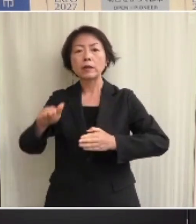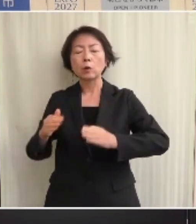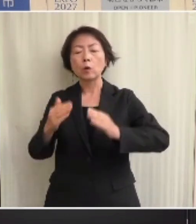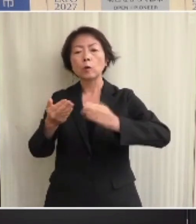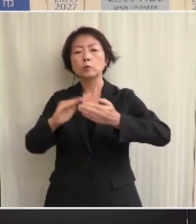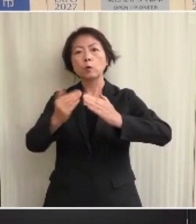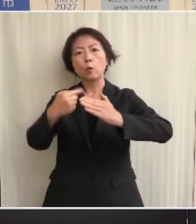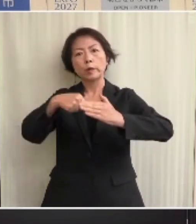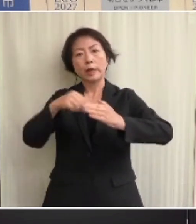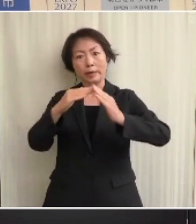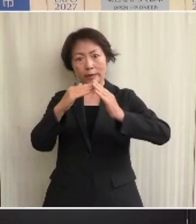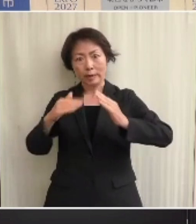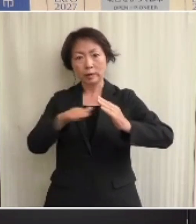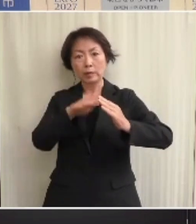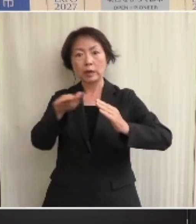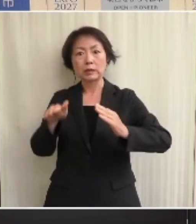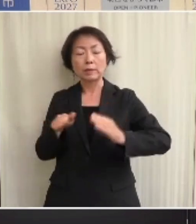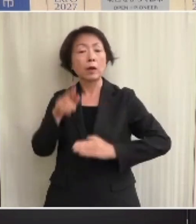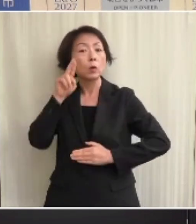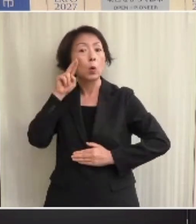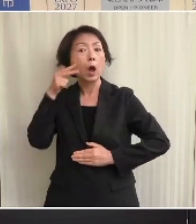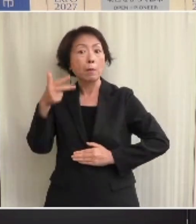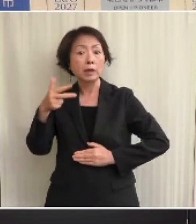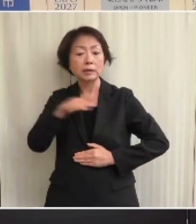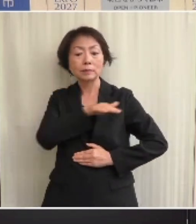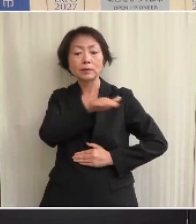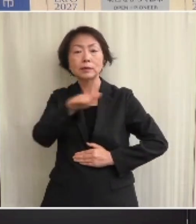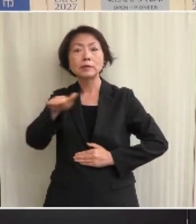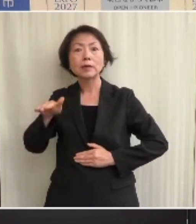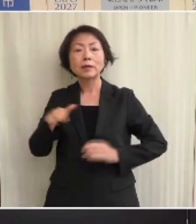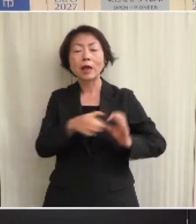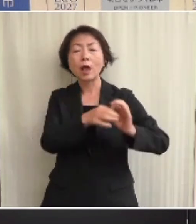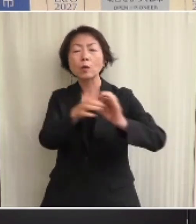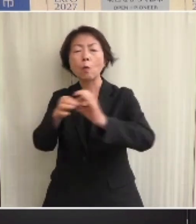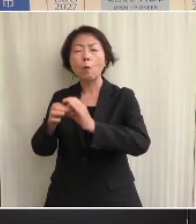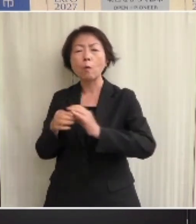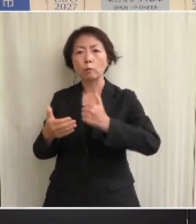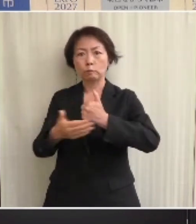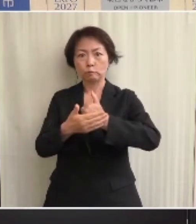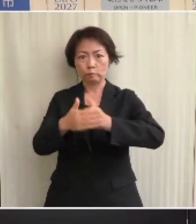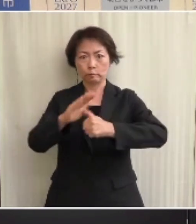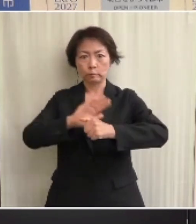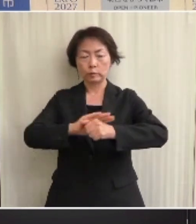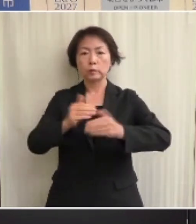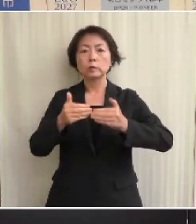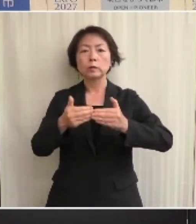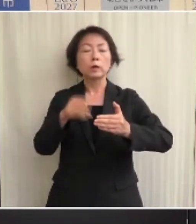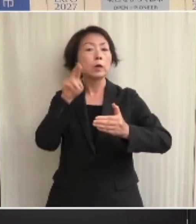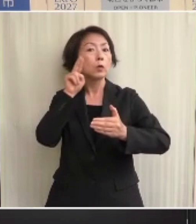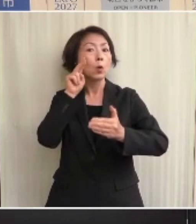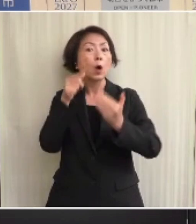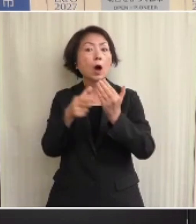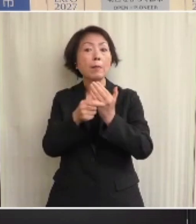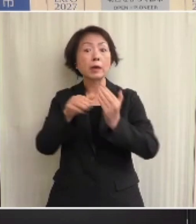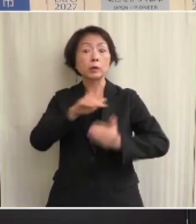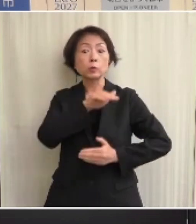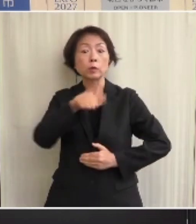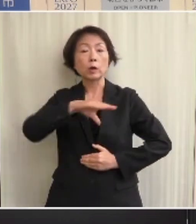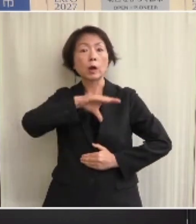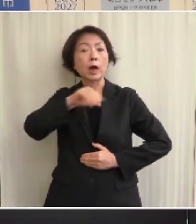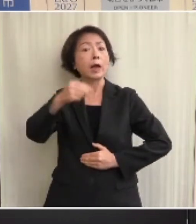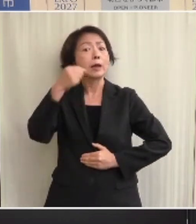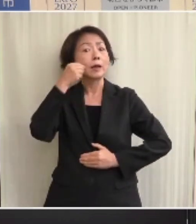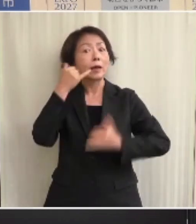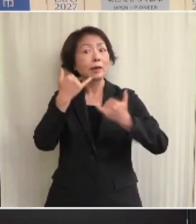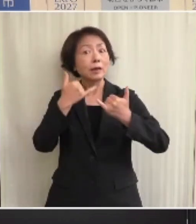の皆様、そして本市の間で協力をして、横浜駅周辺の帰宅困難